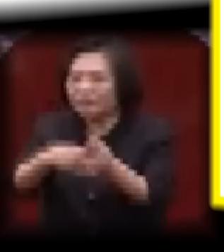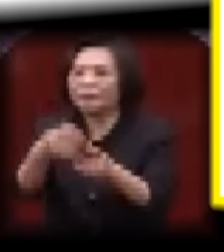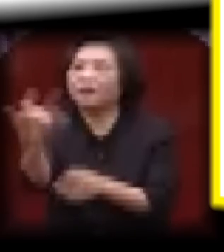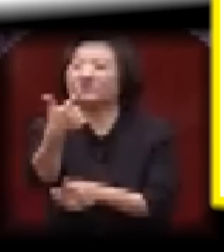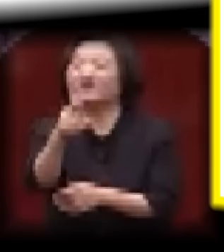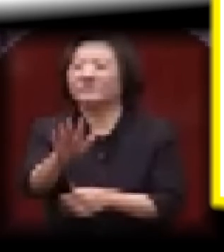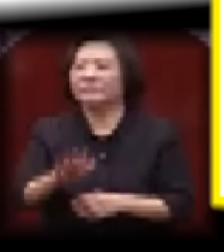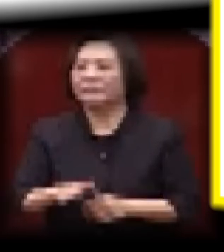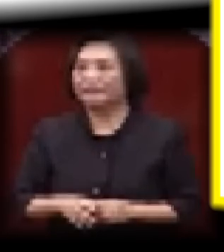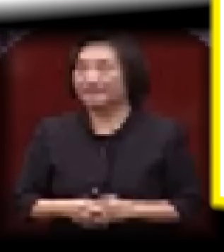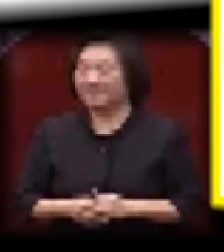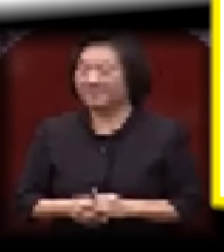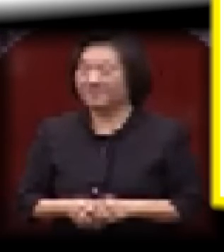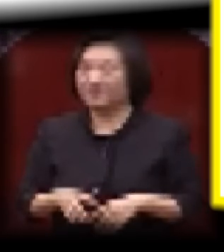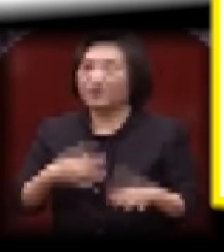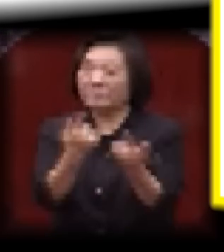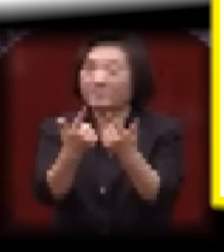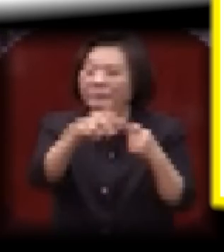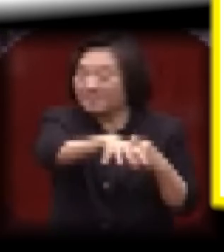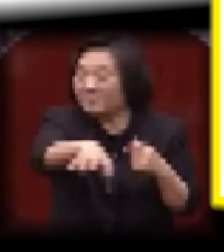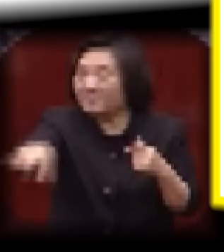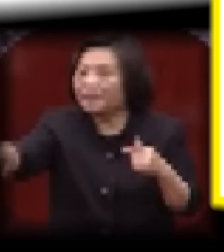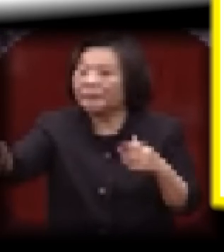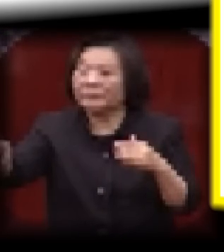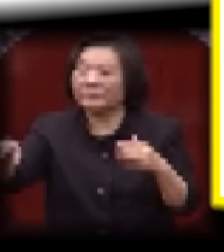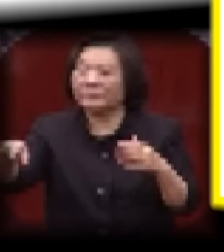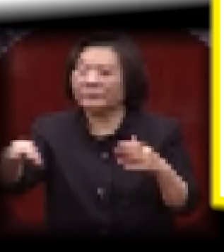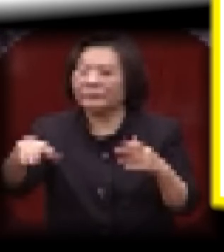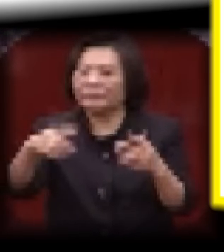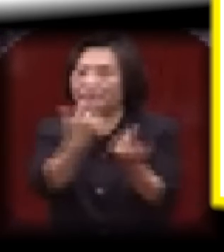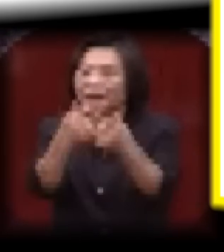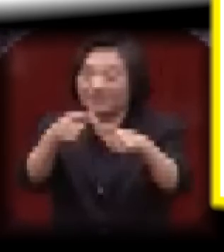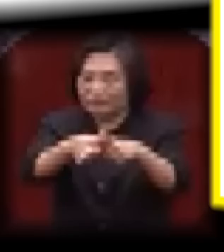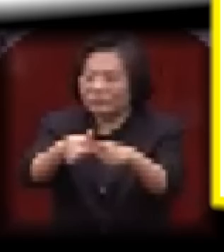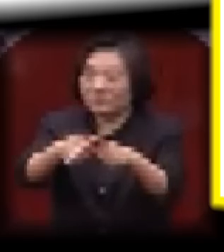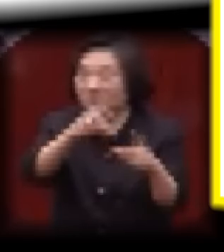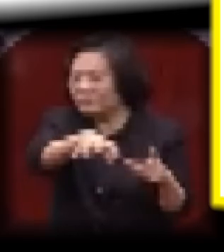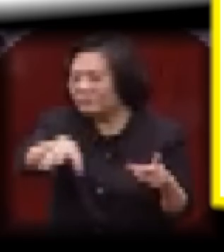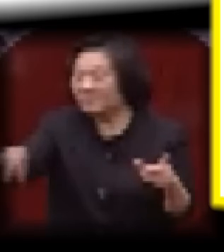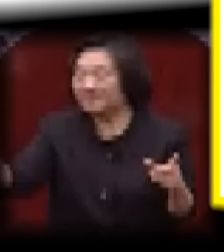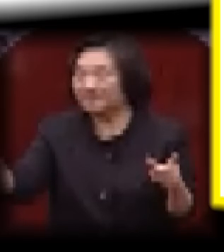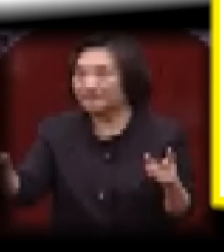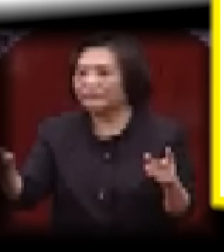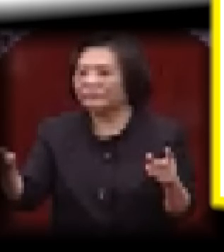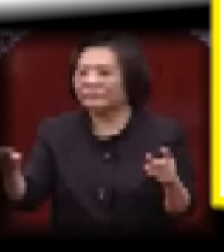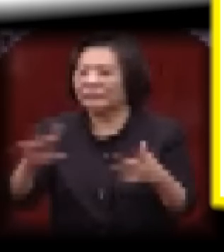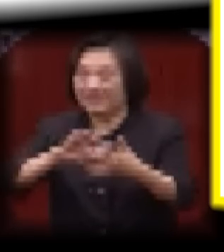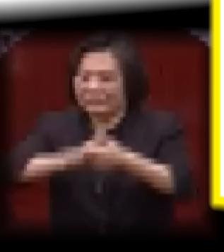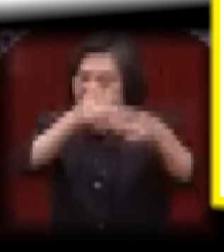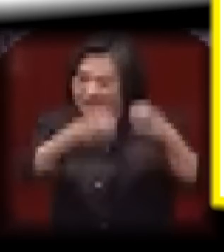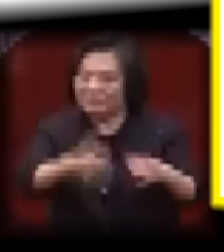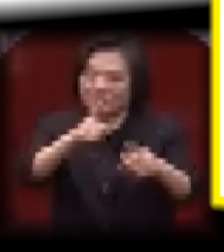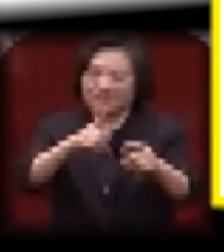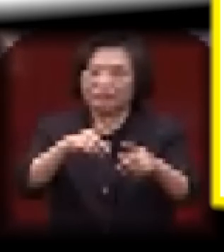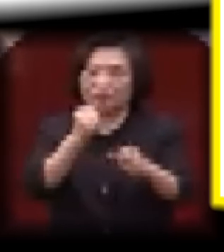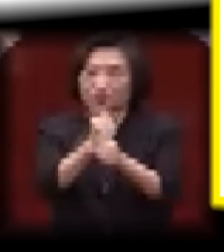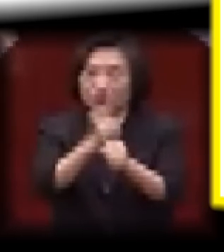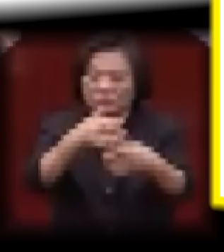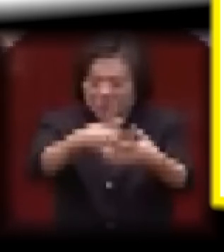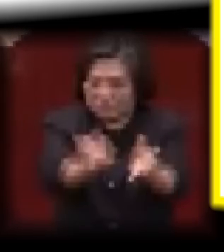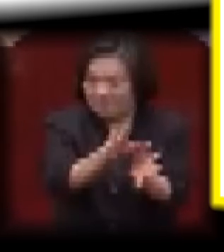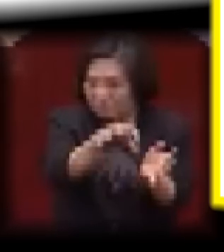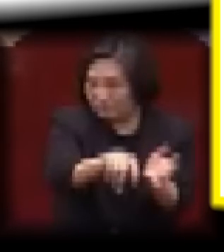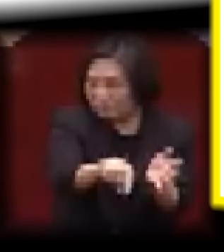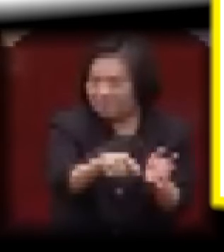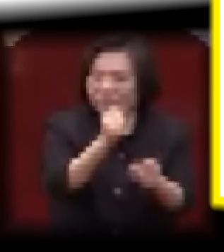这样的，我们在每一个区都会设一个。至少了有一个都市更新的工作站，事实上在南港就不